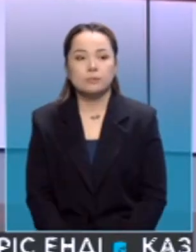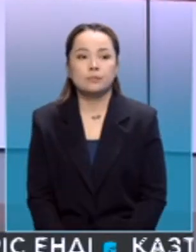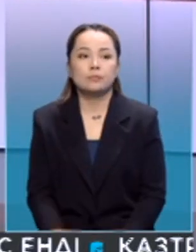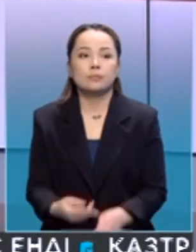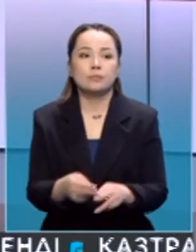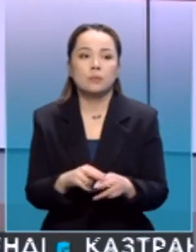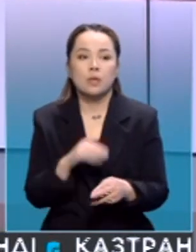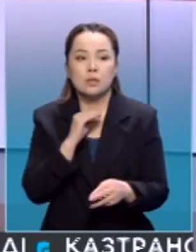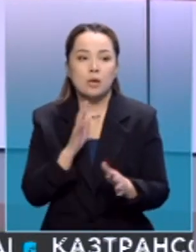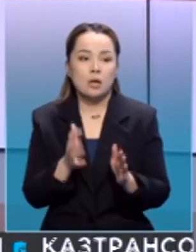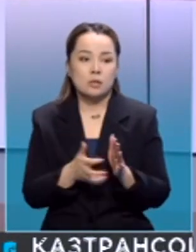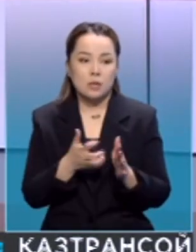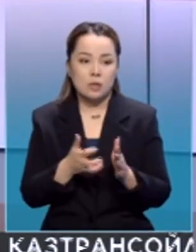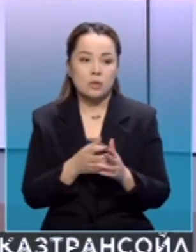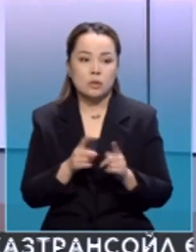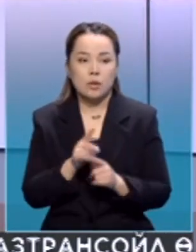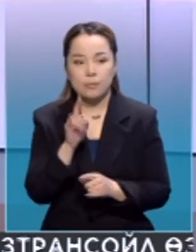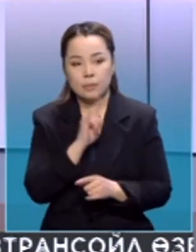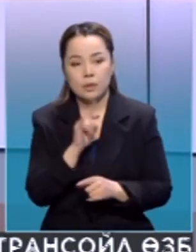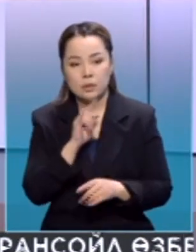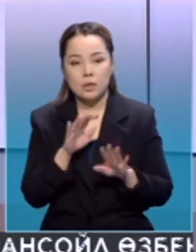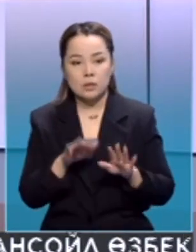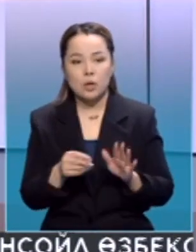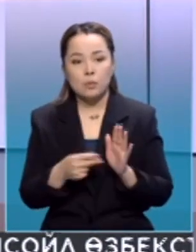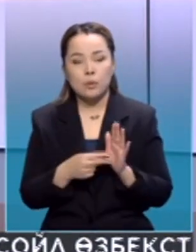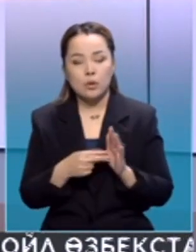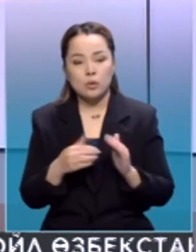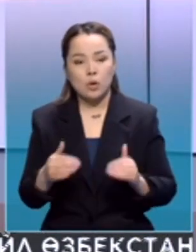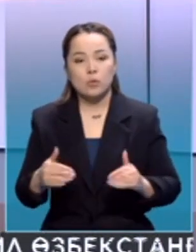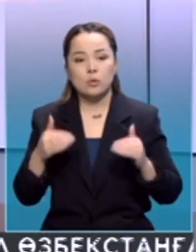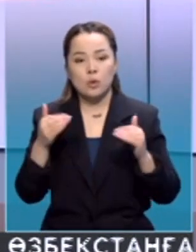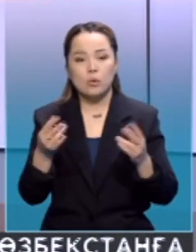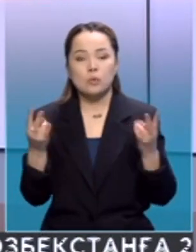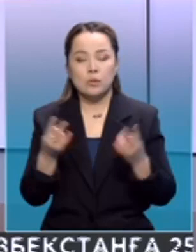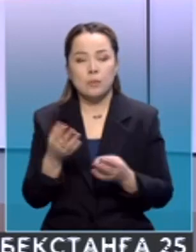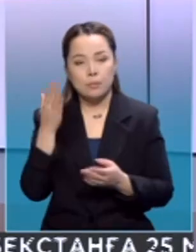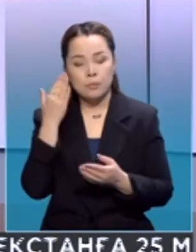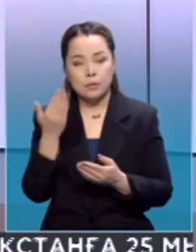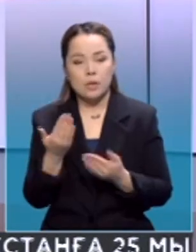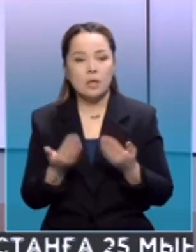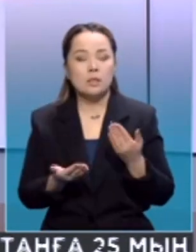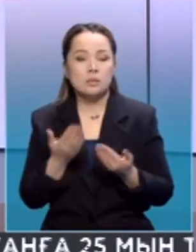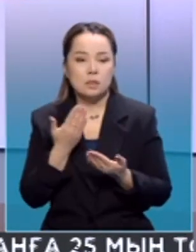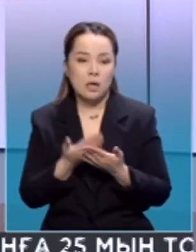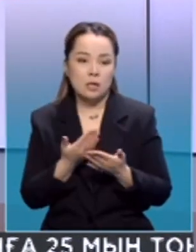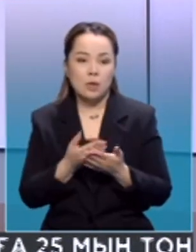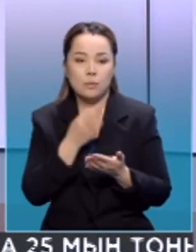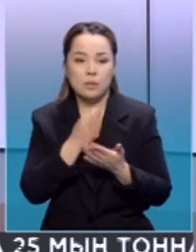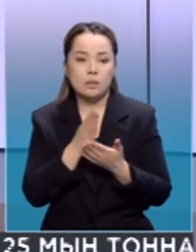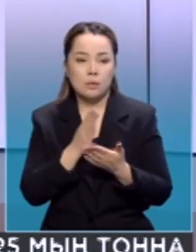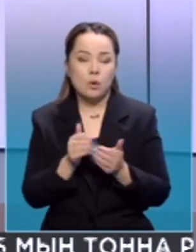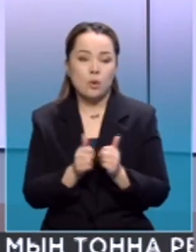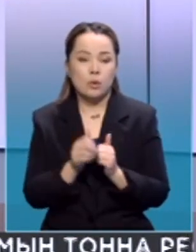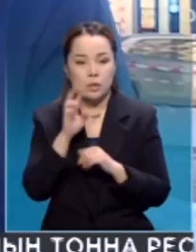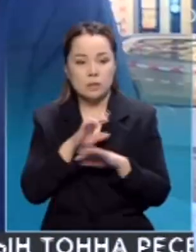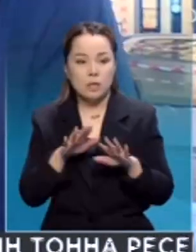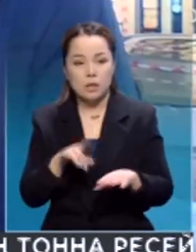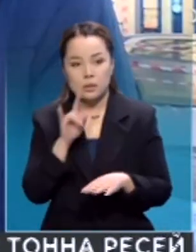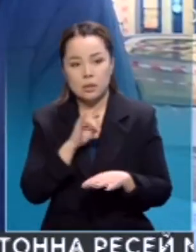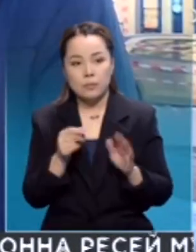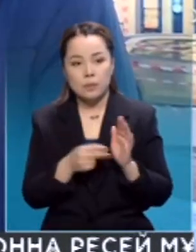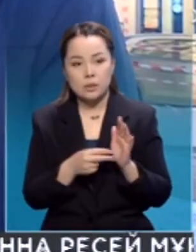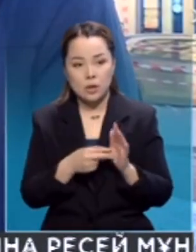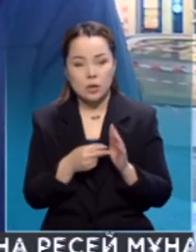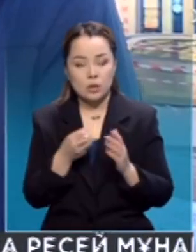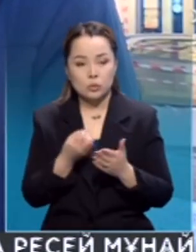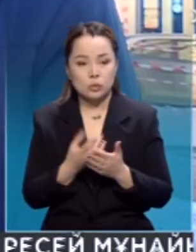Ал бұл тапшылықты болдырмау үшін жанар жағармайдың бағасын көтеру керек. Сарапшы пікір осындай. Себебі көрші елдерде дизель отының бағасы